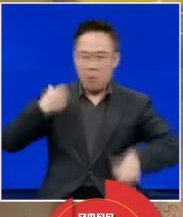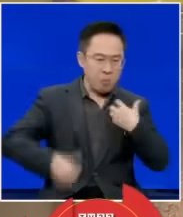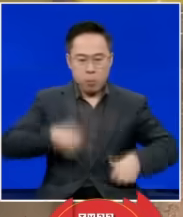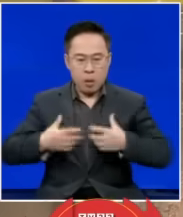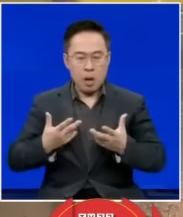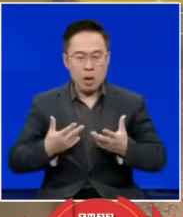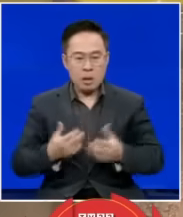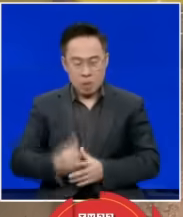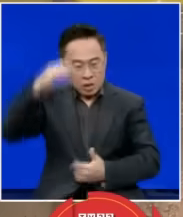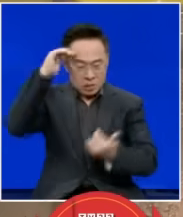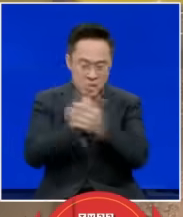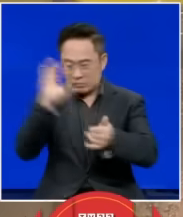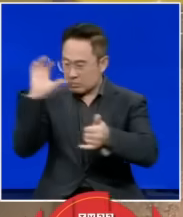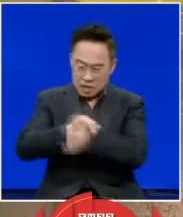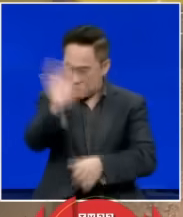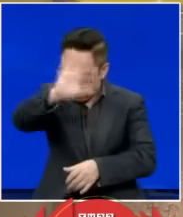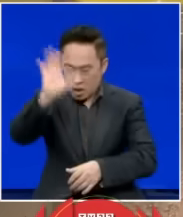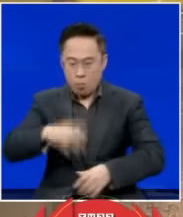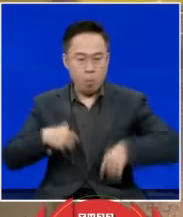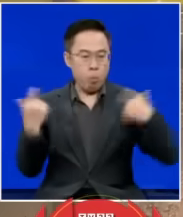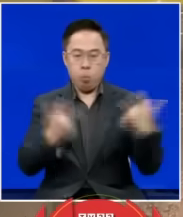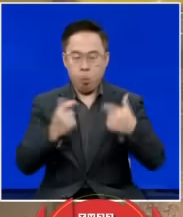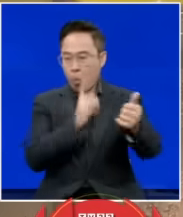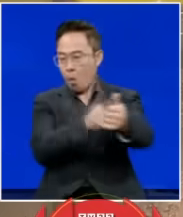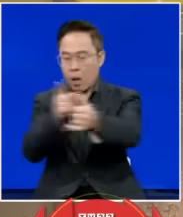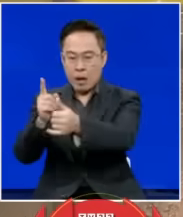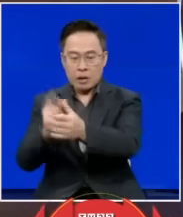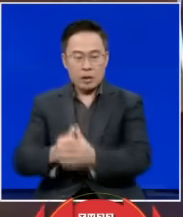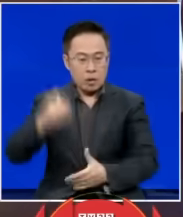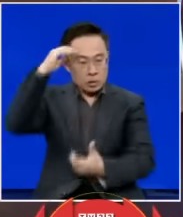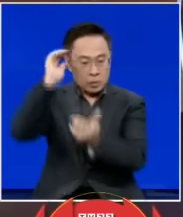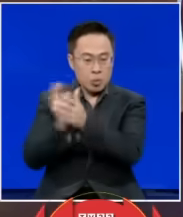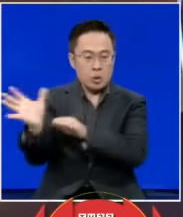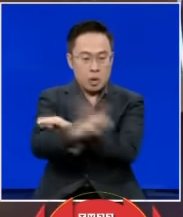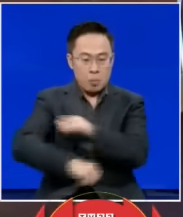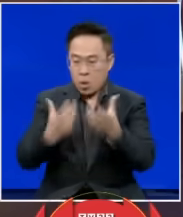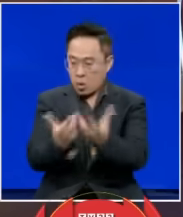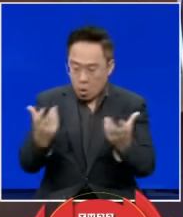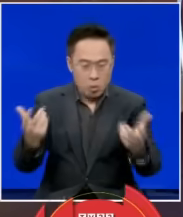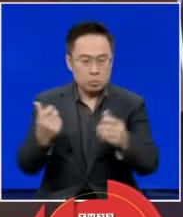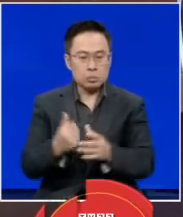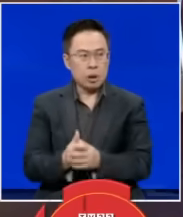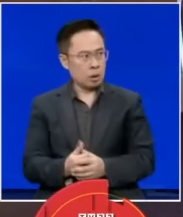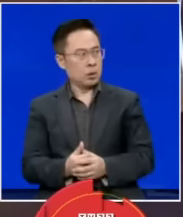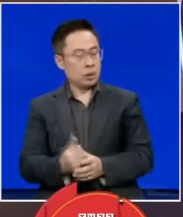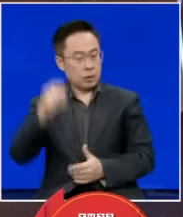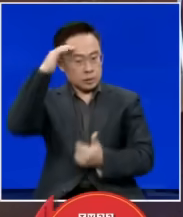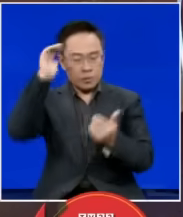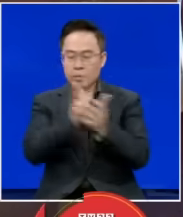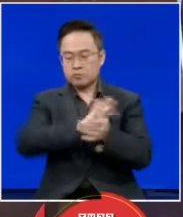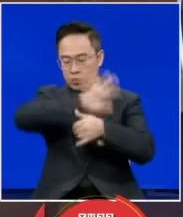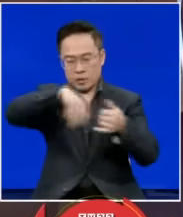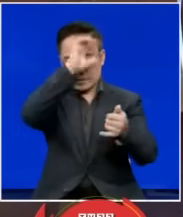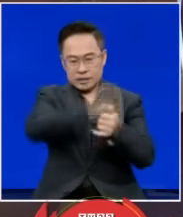กตำรวจเนี่ยไม่มีอำนาจในการจับกุมแล้วก็บอกว่าตำรวจเองลักเอาทรัพย์สินของเขาไปตำรวจก็เลยใช้กำลังบังคับควบคุมตั